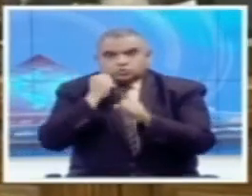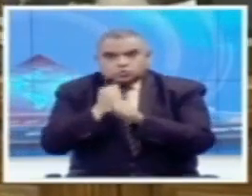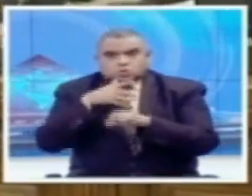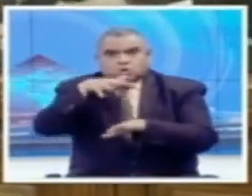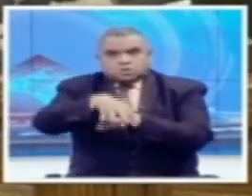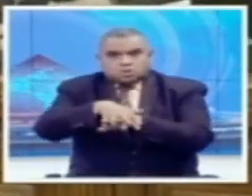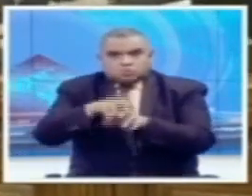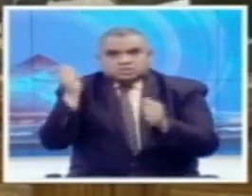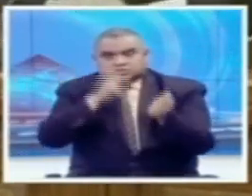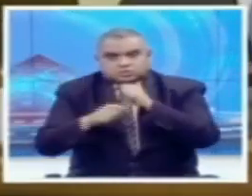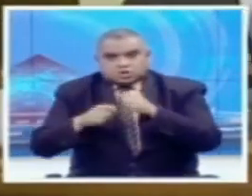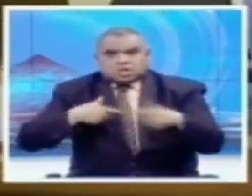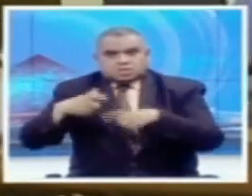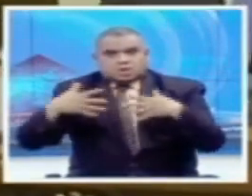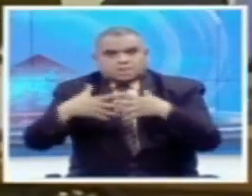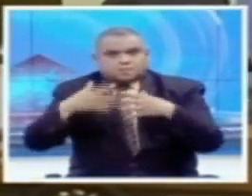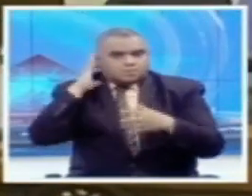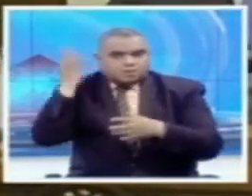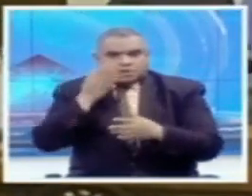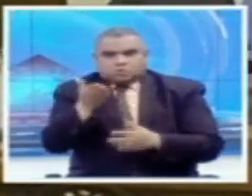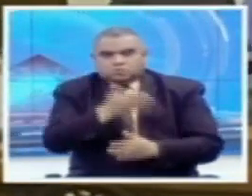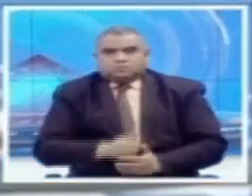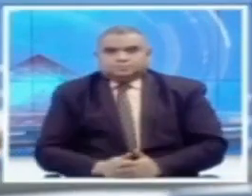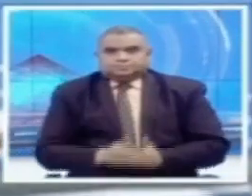وتوطين الصناعة والتكنولوجيا.